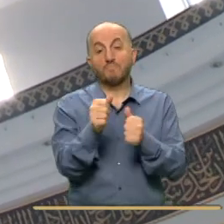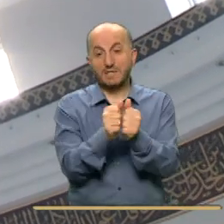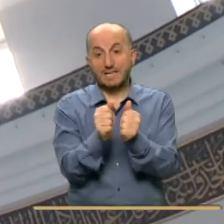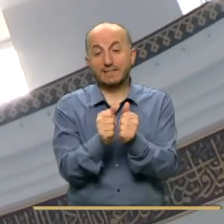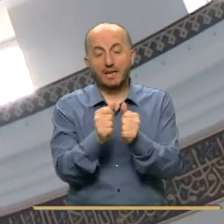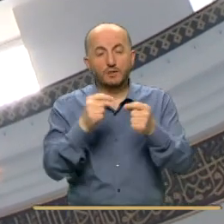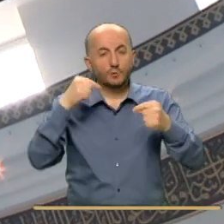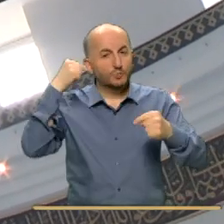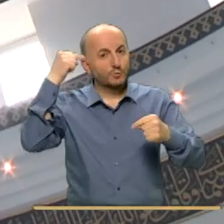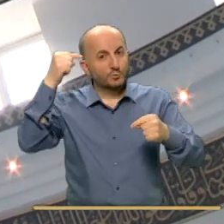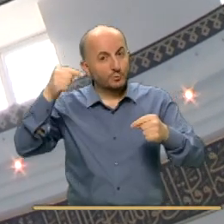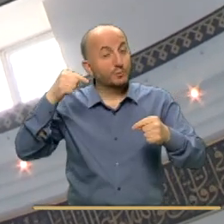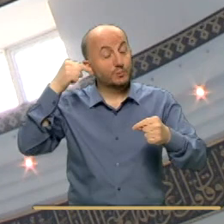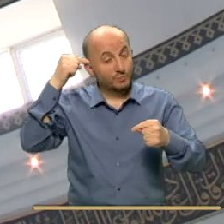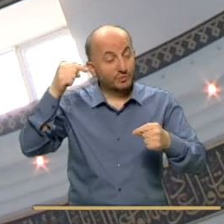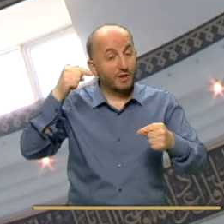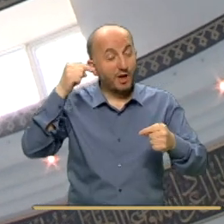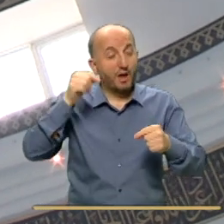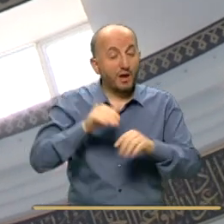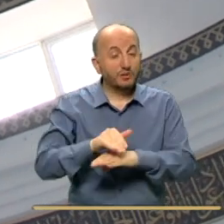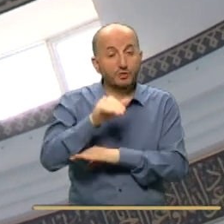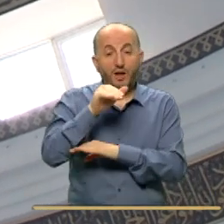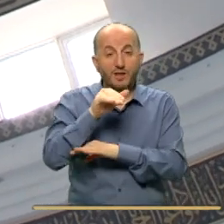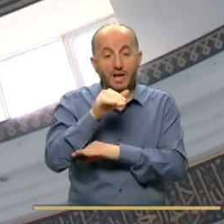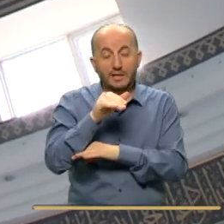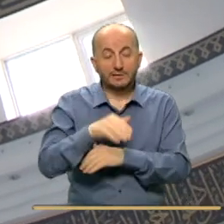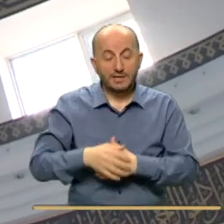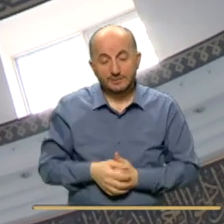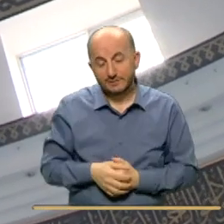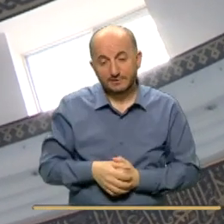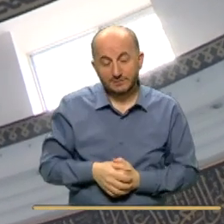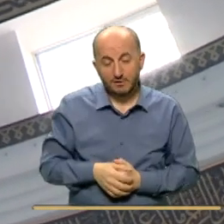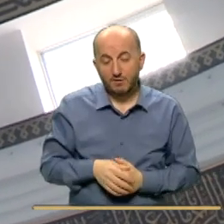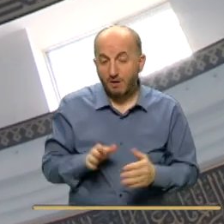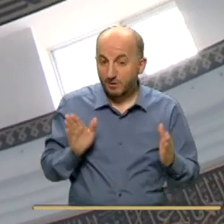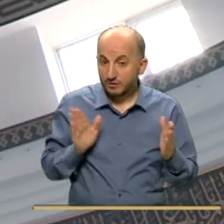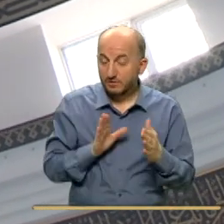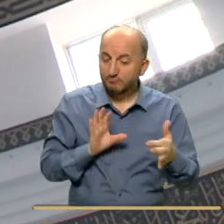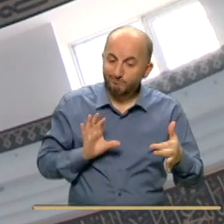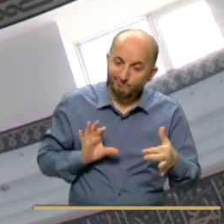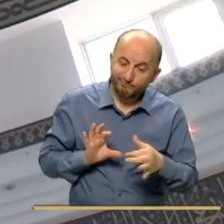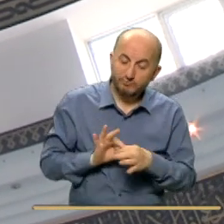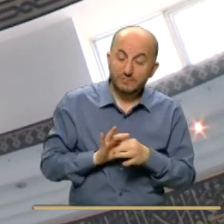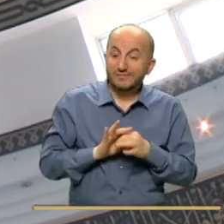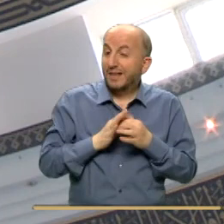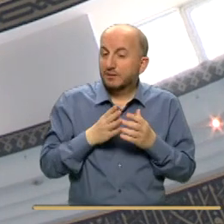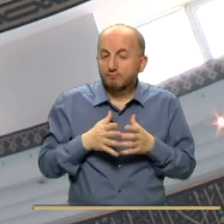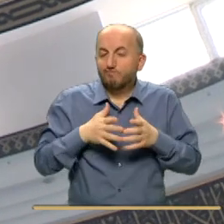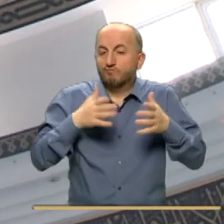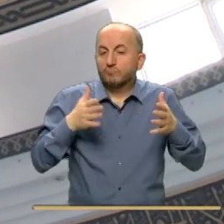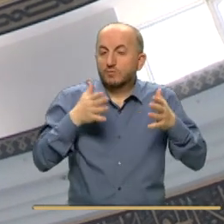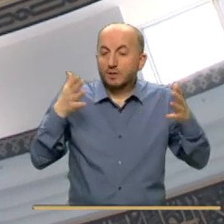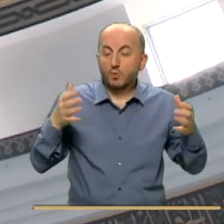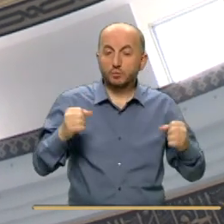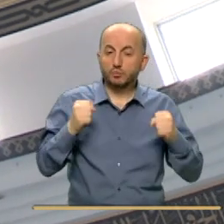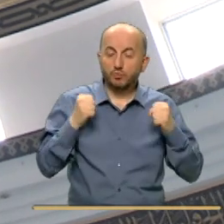birlikteliği düşünce düzeyinde, yaşam ve hayat tarzında, karşılıklı ilişkilerimizde de nasıl geliştiririz, nasıl